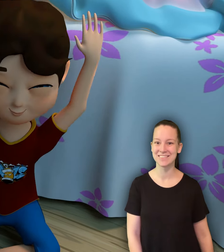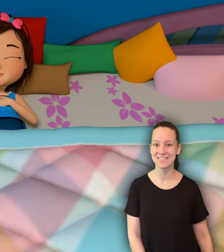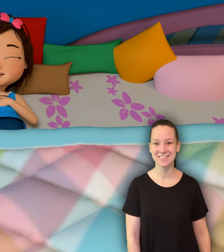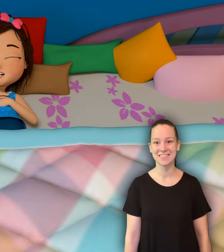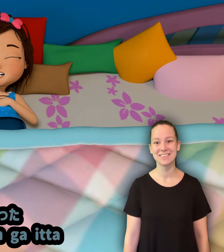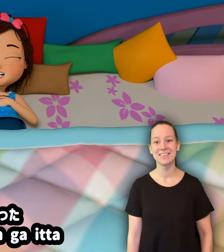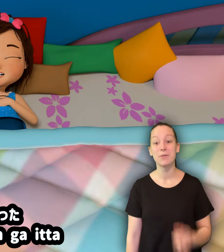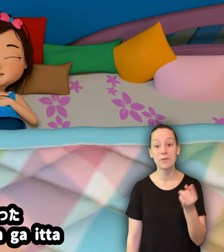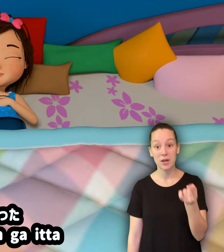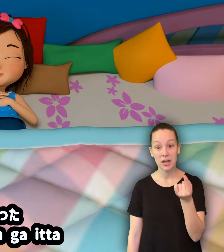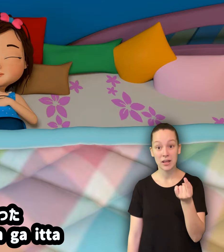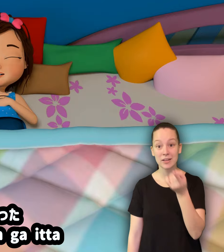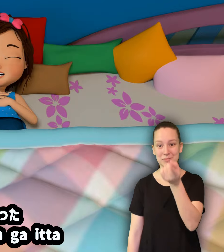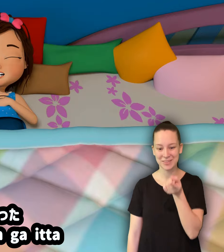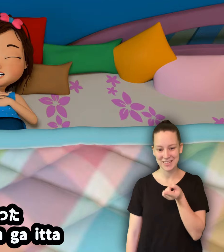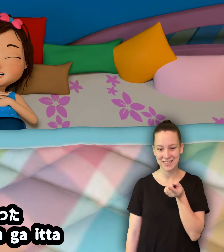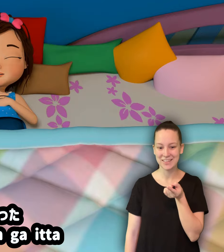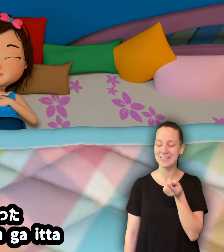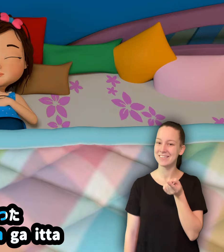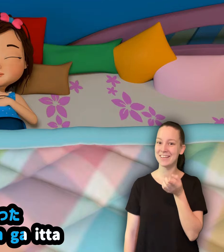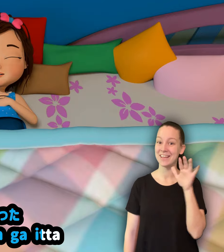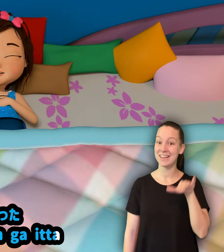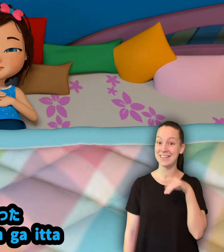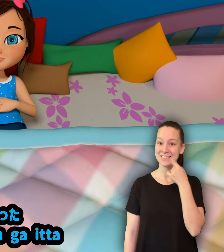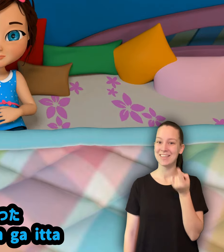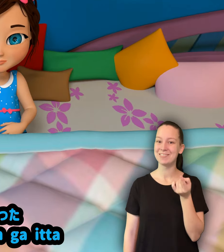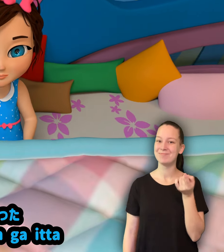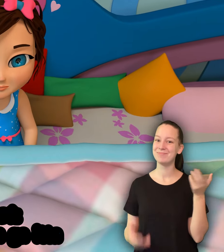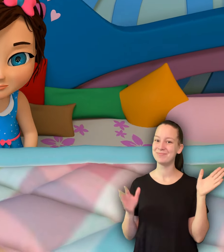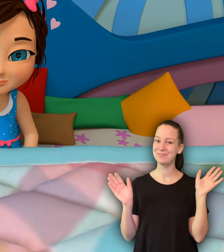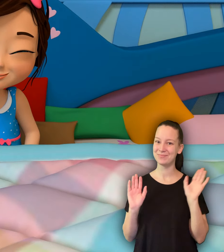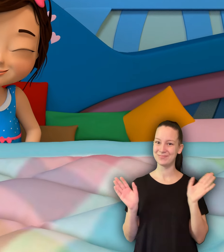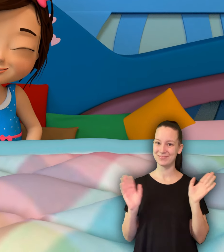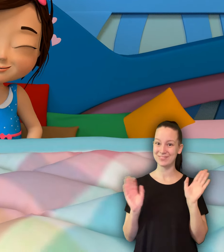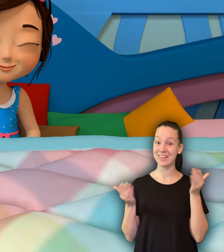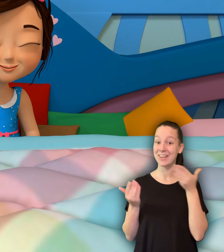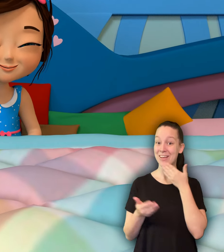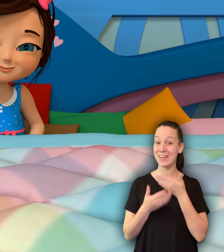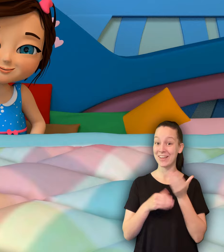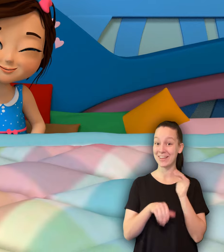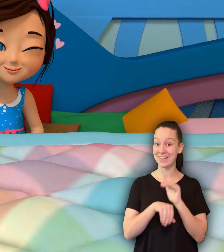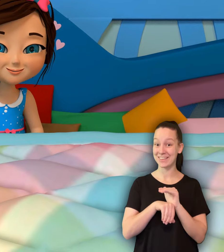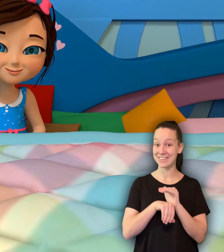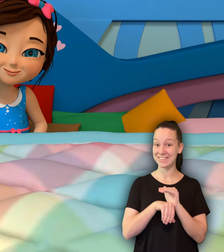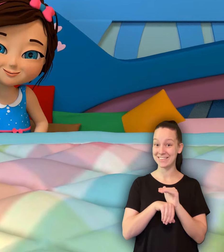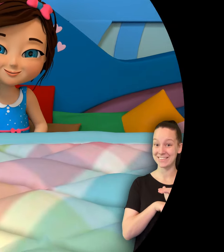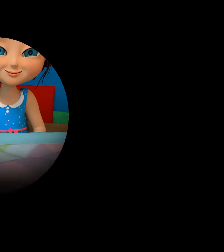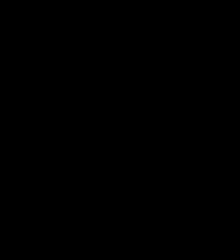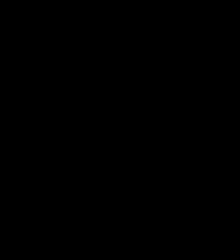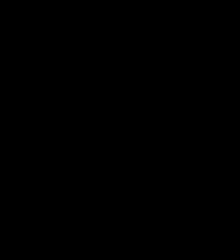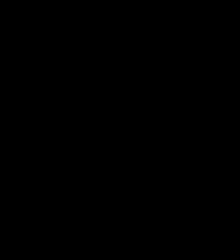たレッドちびちゃんが行ったおやすみ